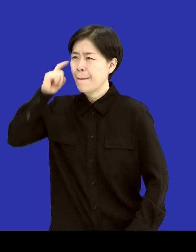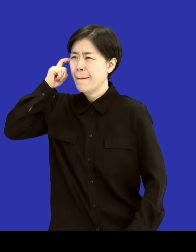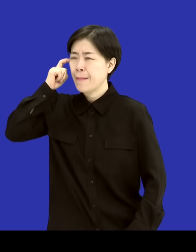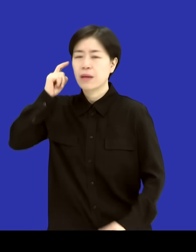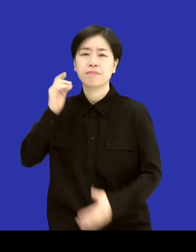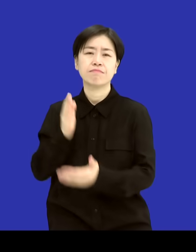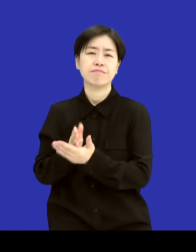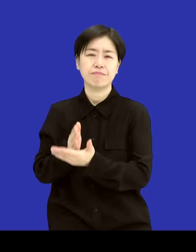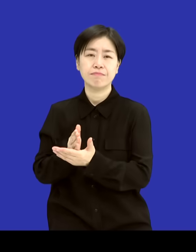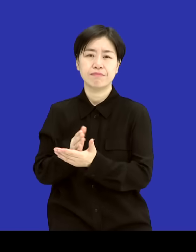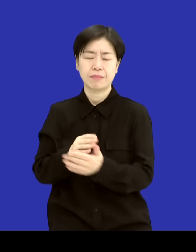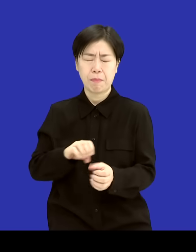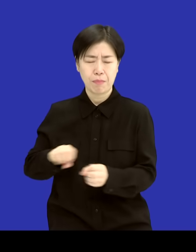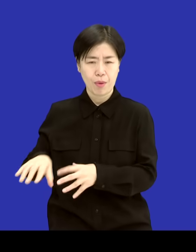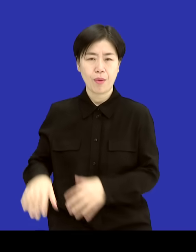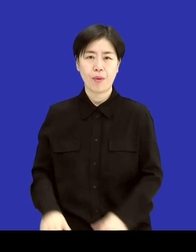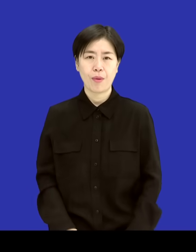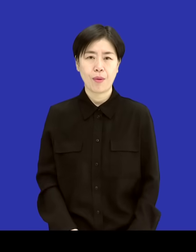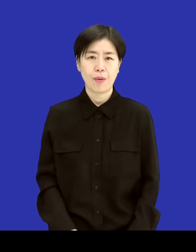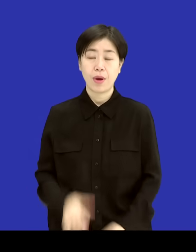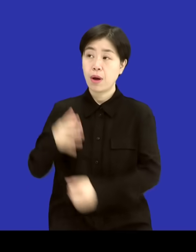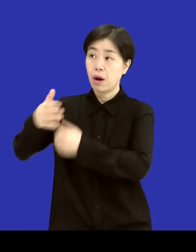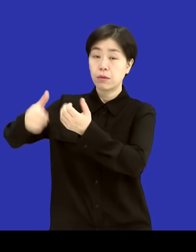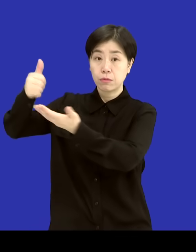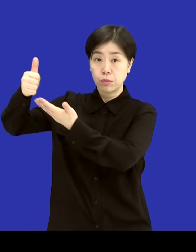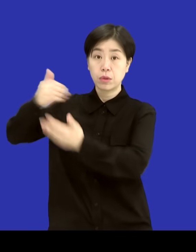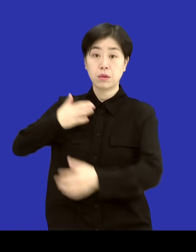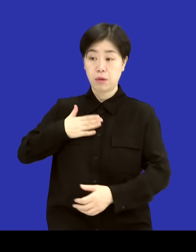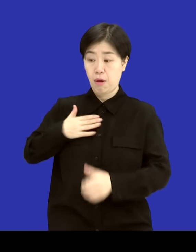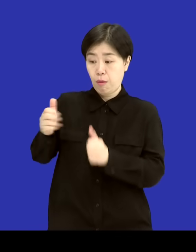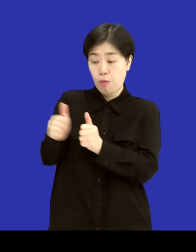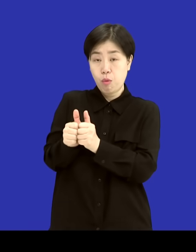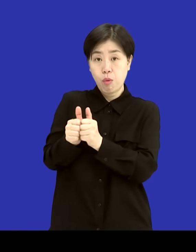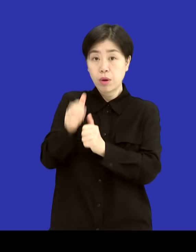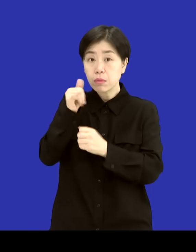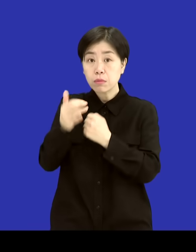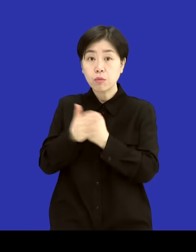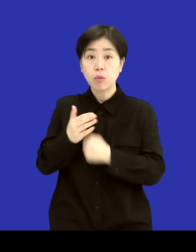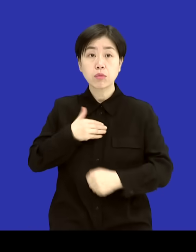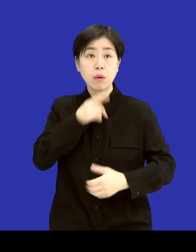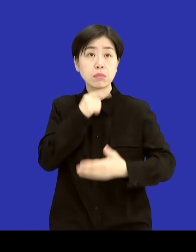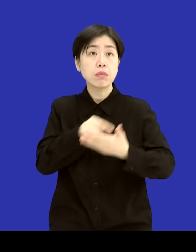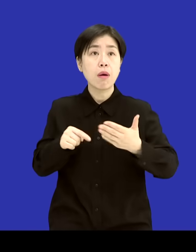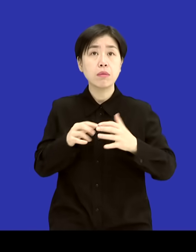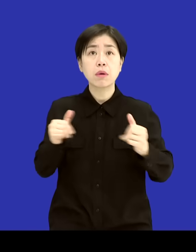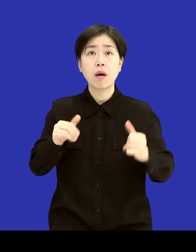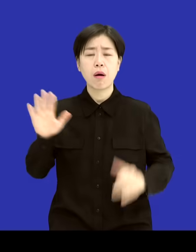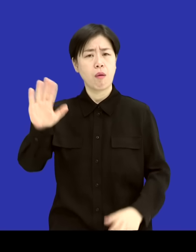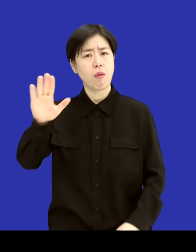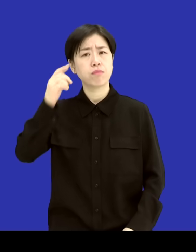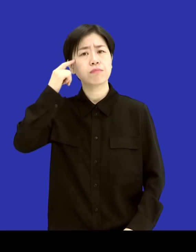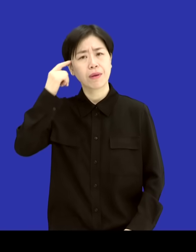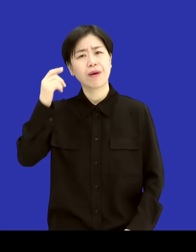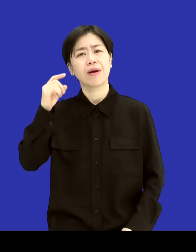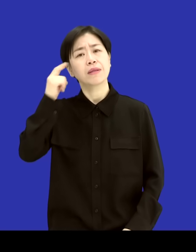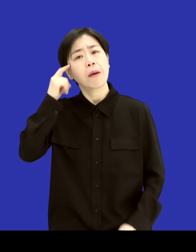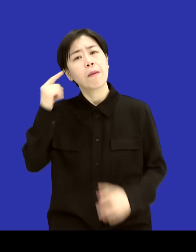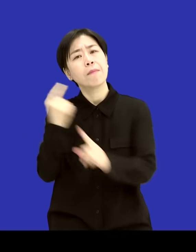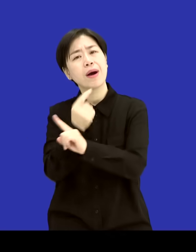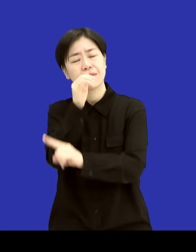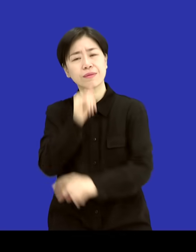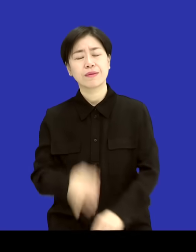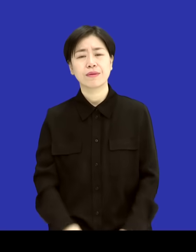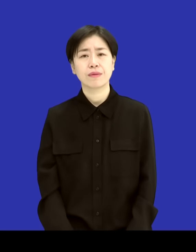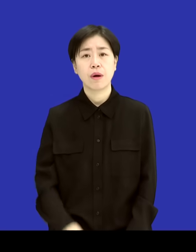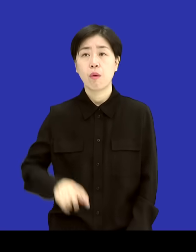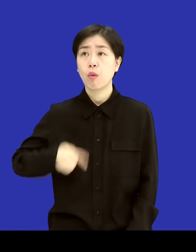하나님께서는 나를 낮은 자를 높여주시고 내 옆에 늘 계시는데 내가 왜 이렇게 애들을 피해 다니고 예, 예. 혼자 화장실 가서 밥